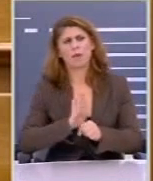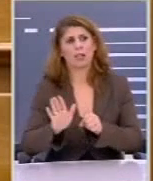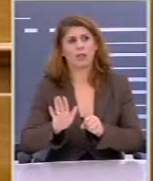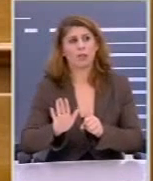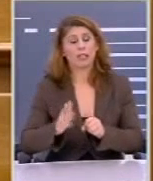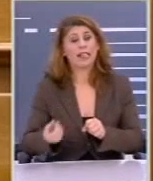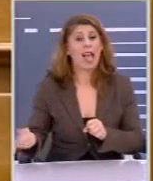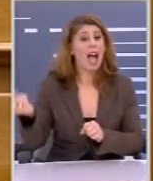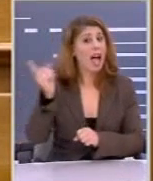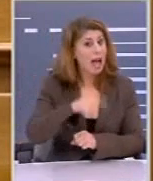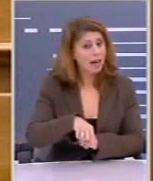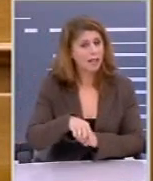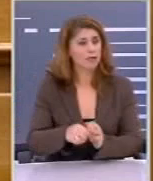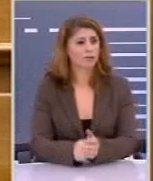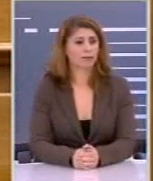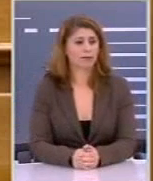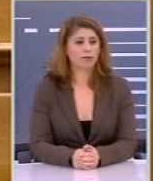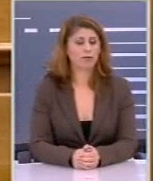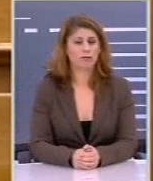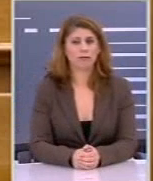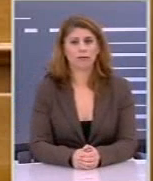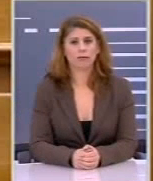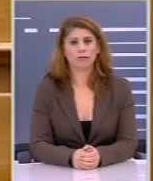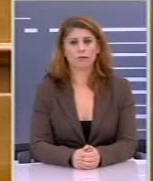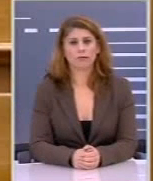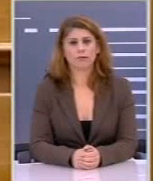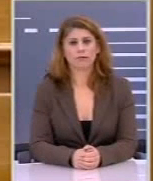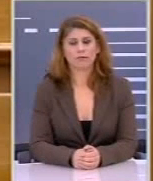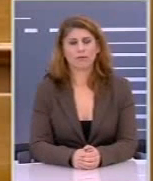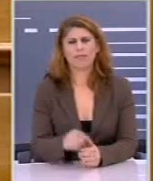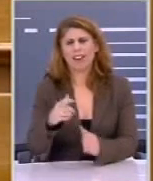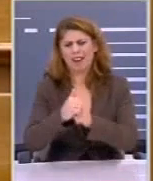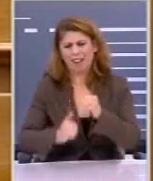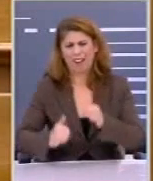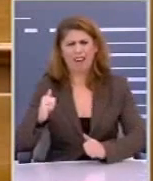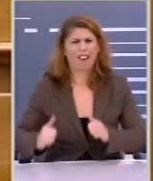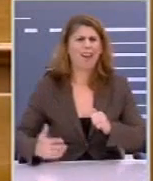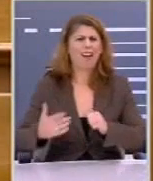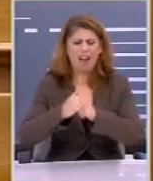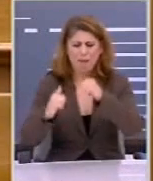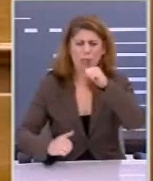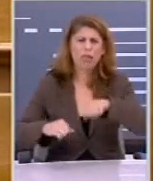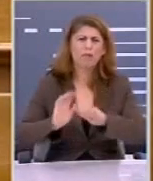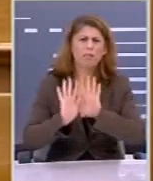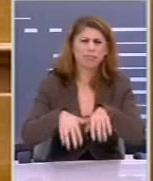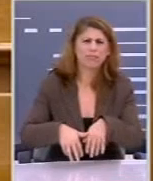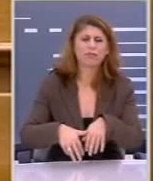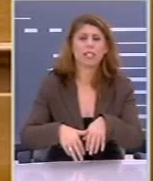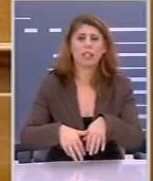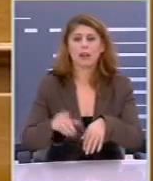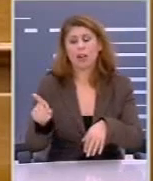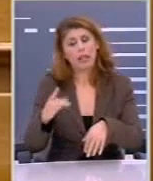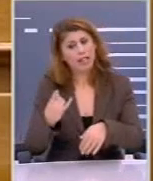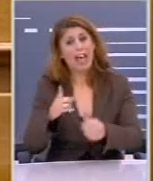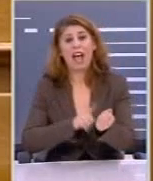είτε κάποιοι άλλοι να αποδομηθούν ως οντότητες διευθυντικές, ακόμα και κάποιοι ως χαρακτήρες. Και δεν φοβάμαι τα λόγια